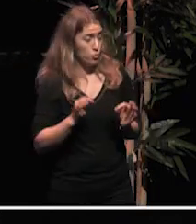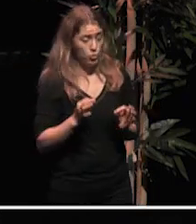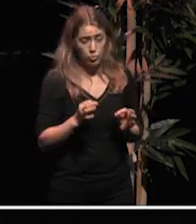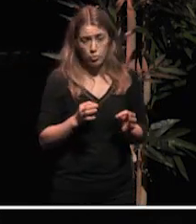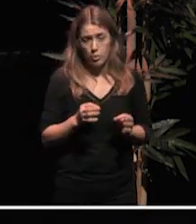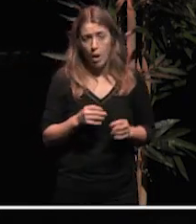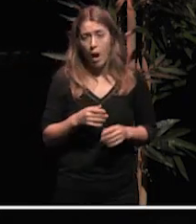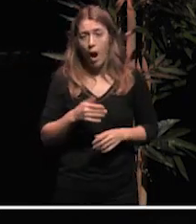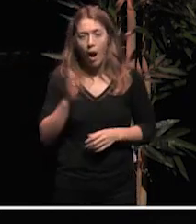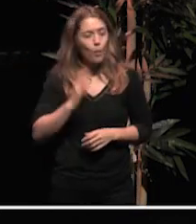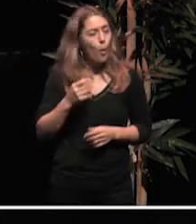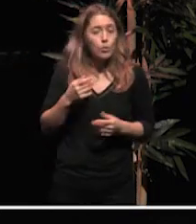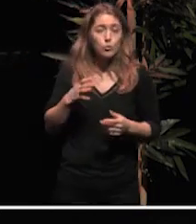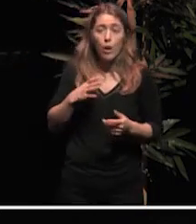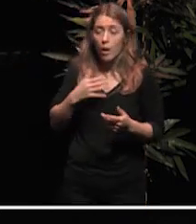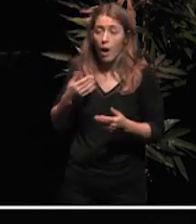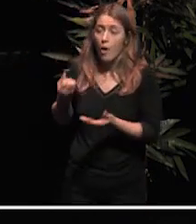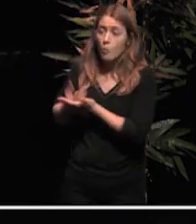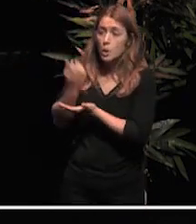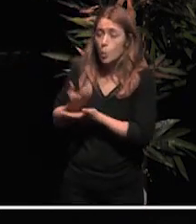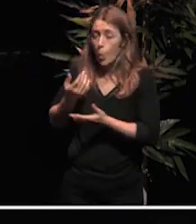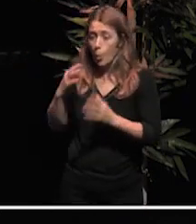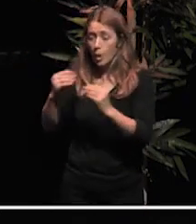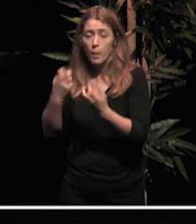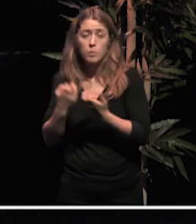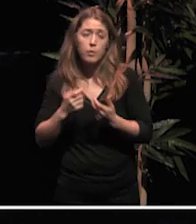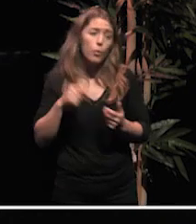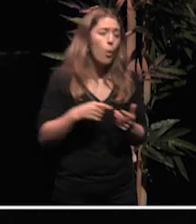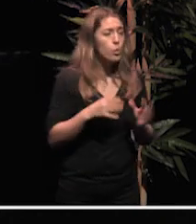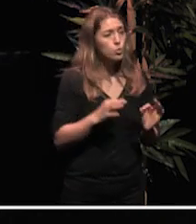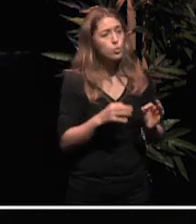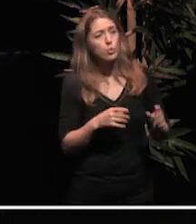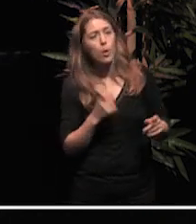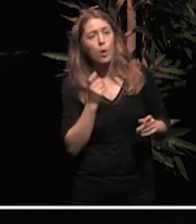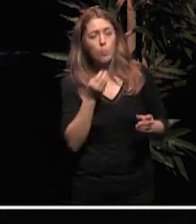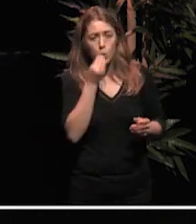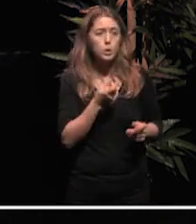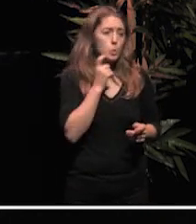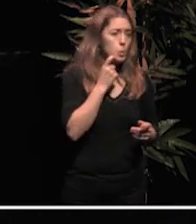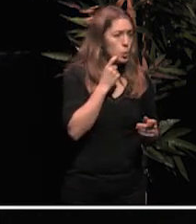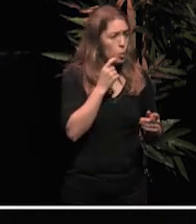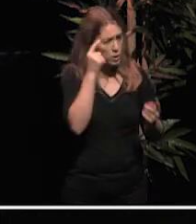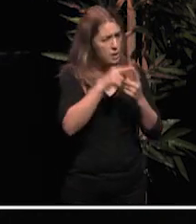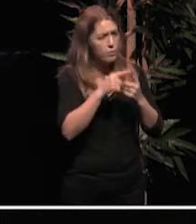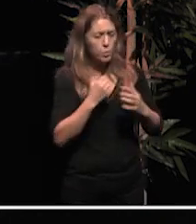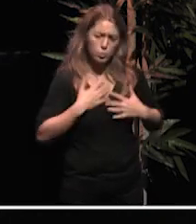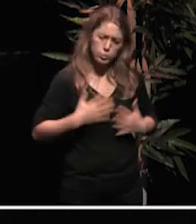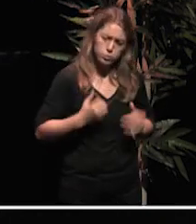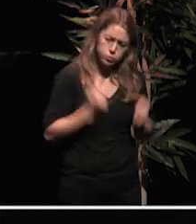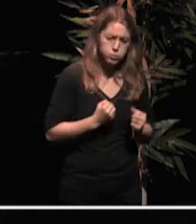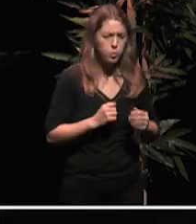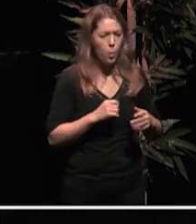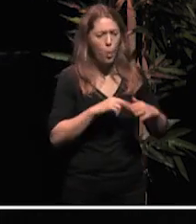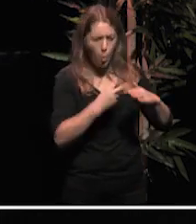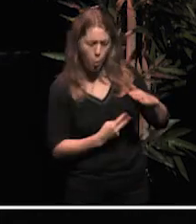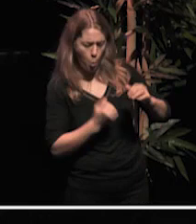c'était empirique. On savait comment se nourrir avec des glucides, pour tenir le coup longtemps dans une eau froide. On savait